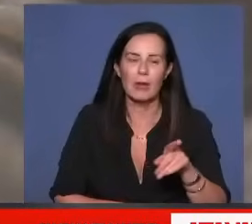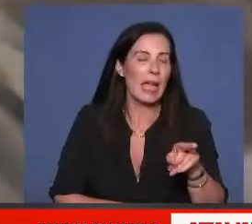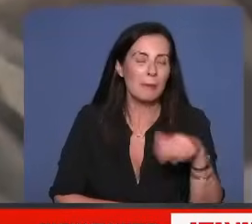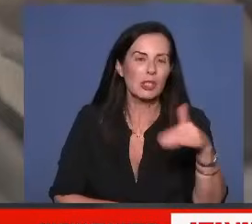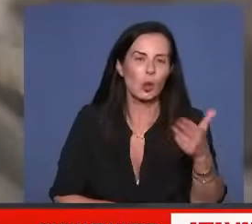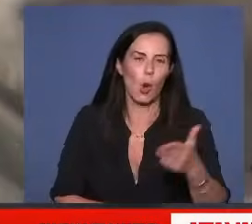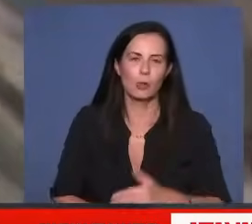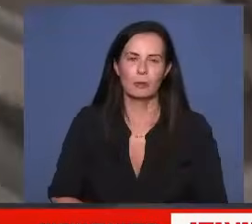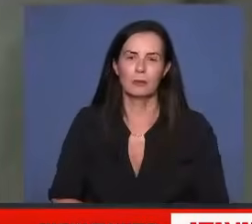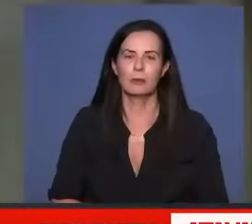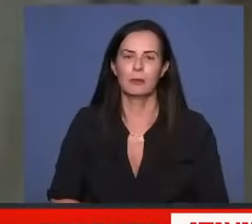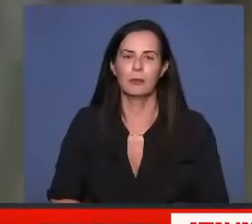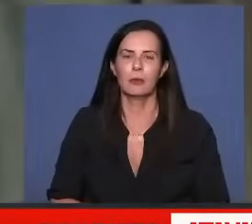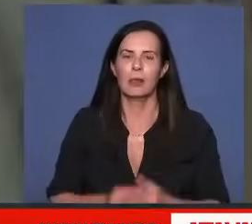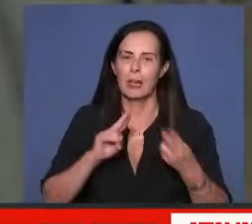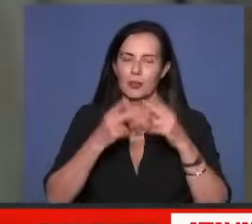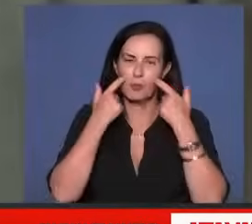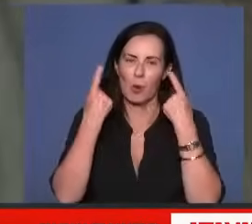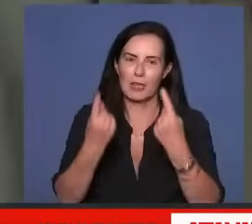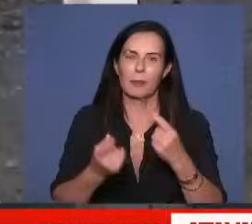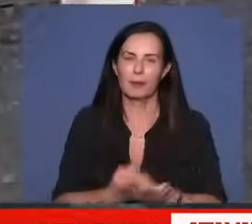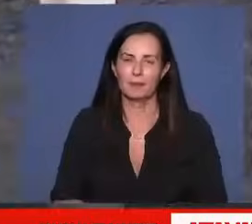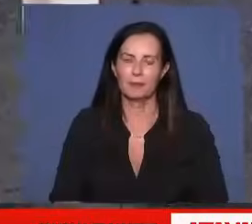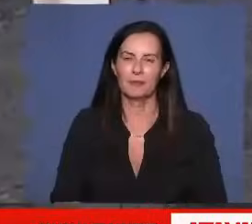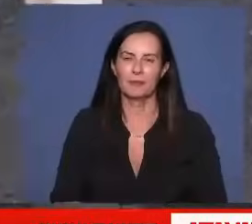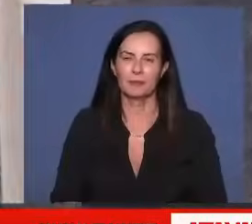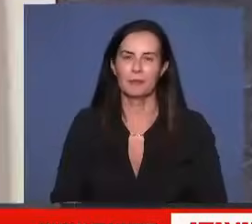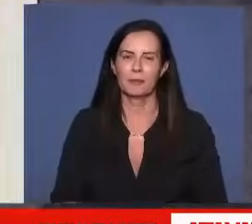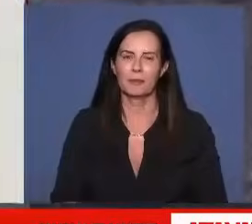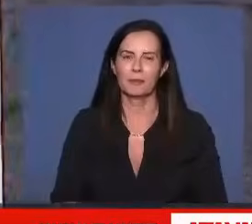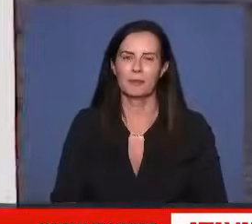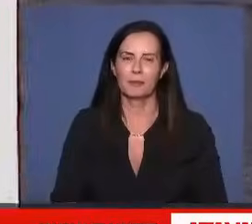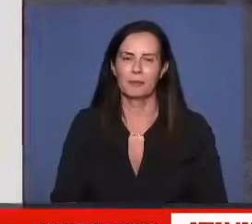אבל צחרנים. יאללה, חבר'ה, להתראות, שמרו עצמכם. ביי, כל טוב.